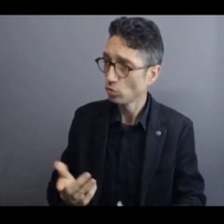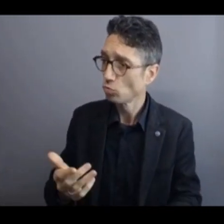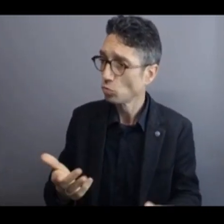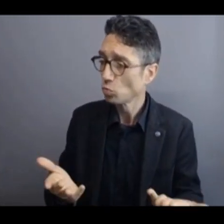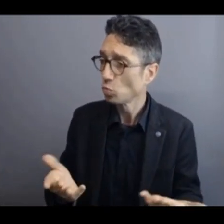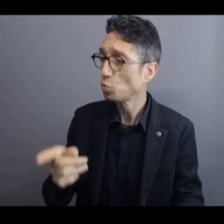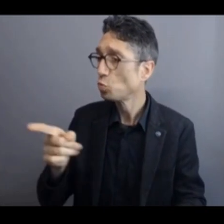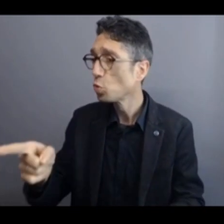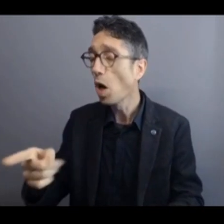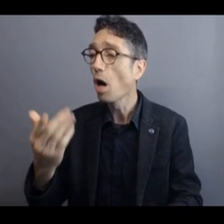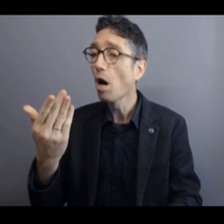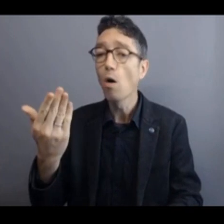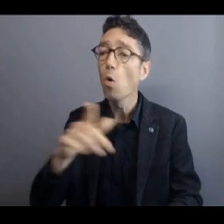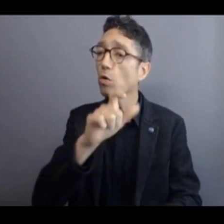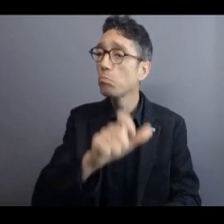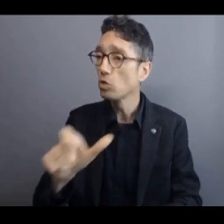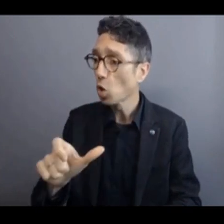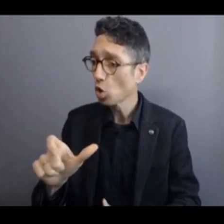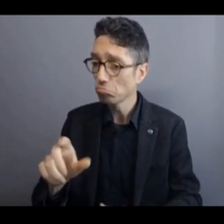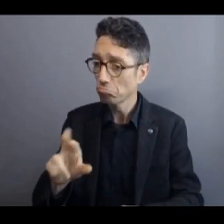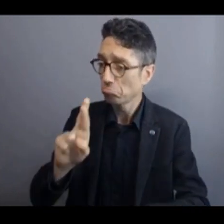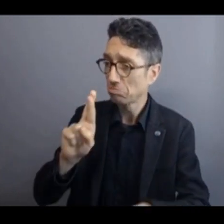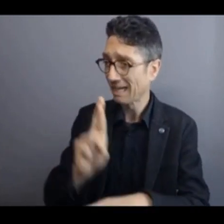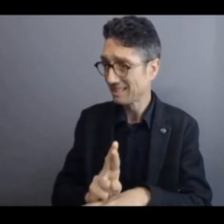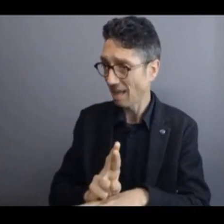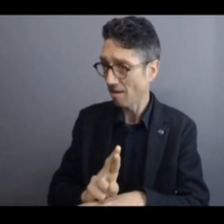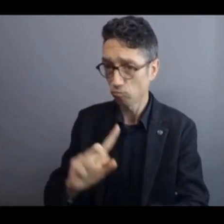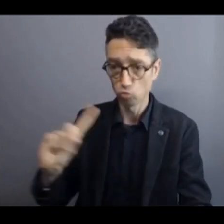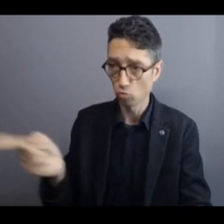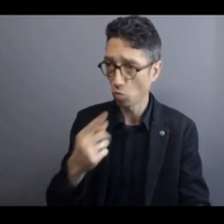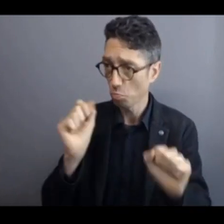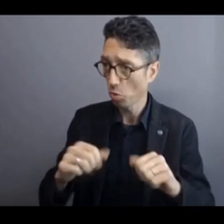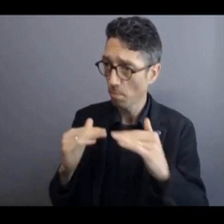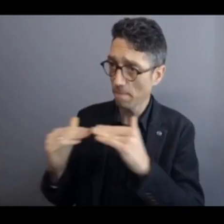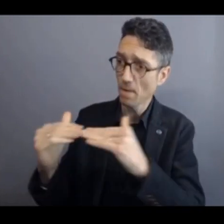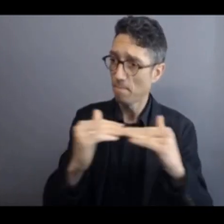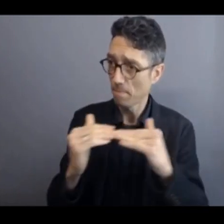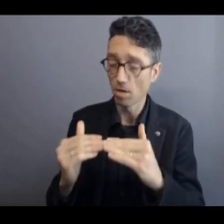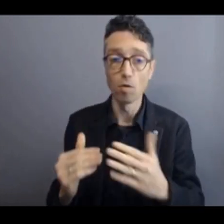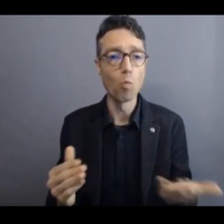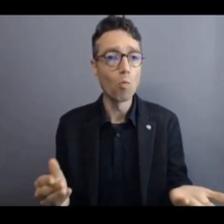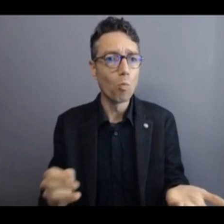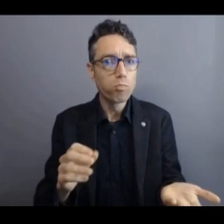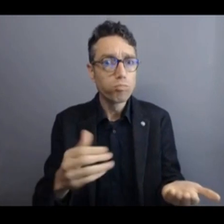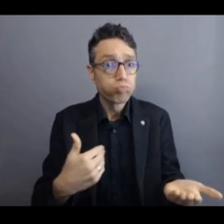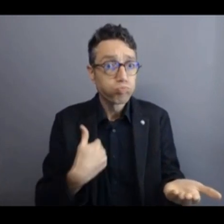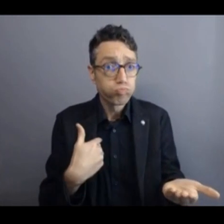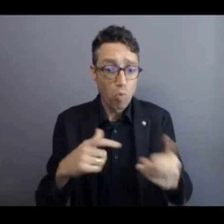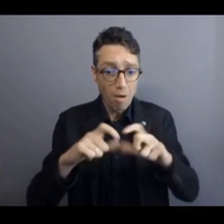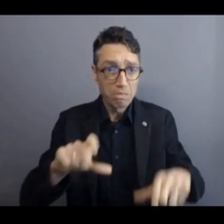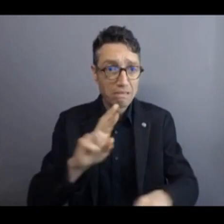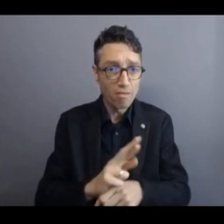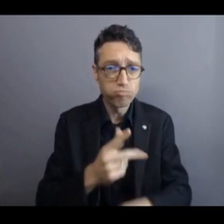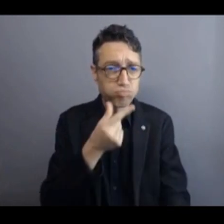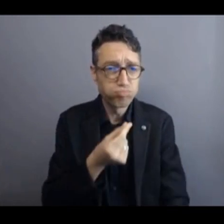autre citoyen, on peut tous, si je comprends bien, réserver de la même façon. Oui, c'est assez facile, enfin, pour moi c'est assez aisé. Hein. Je gère